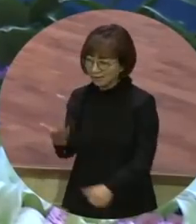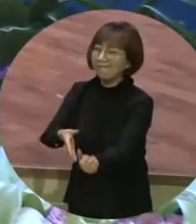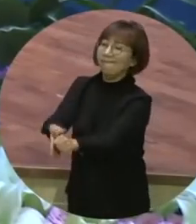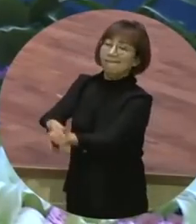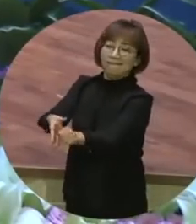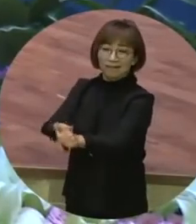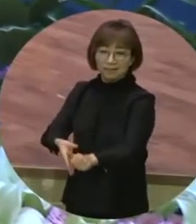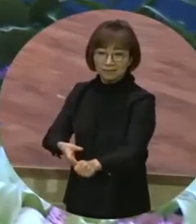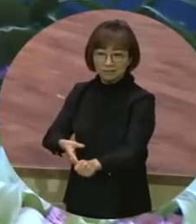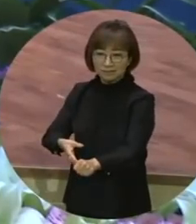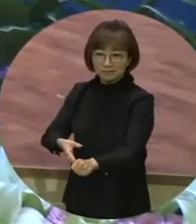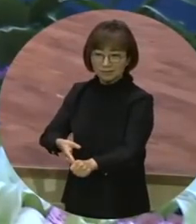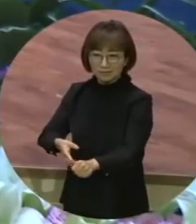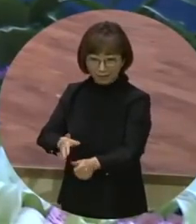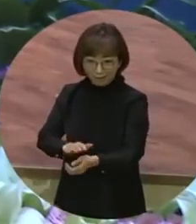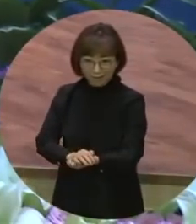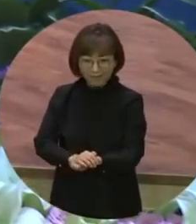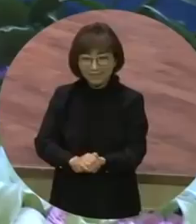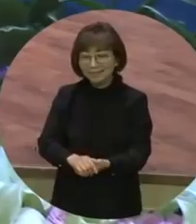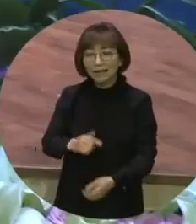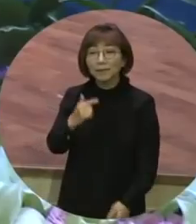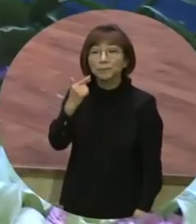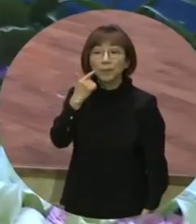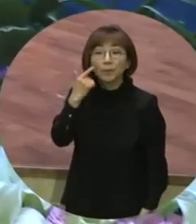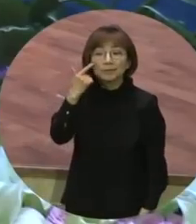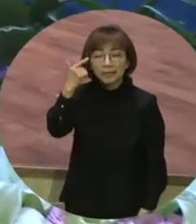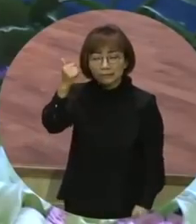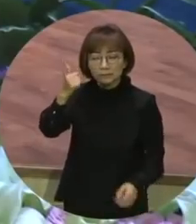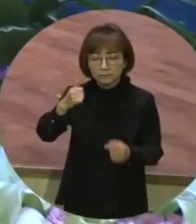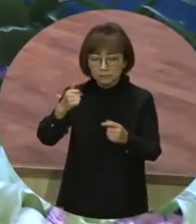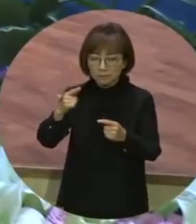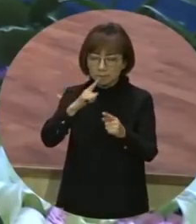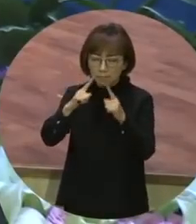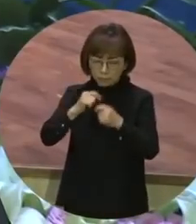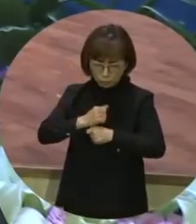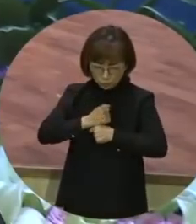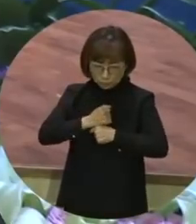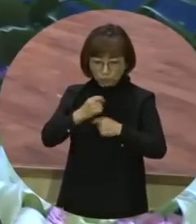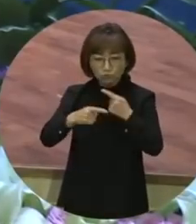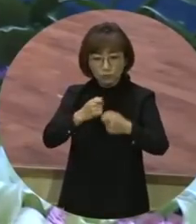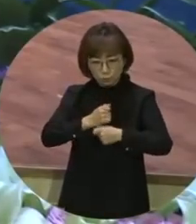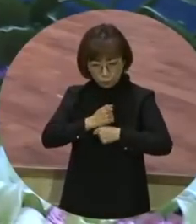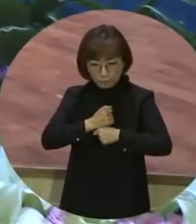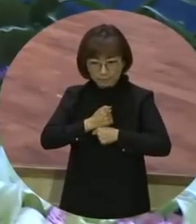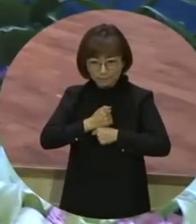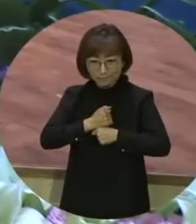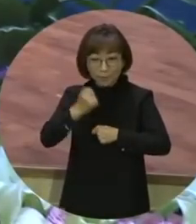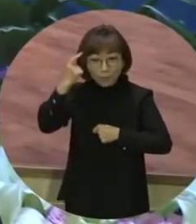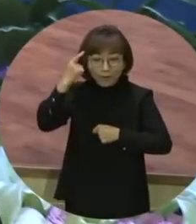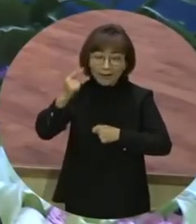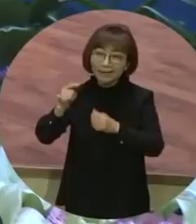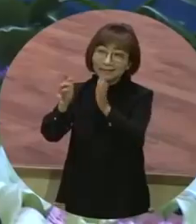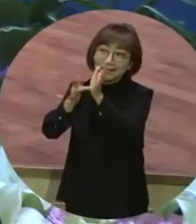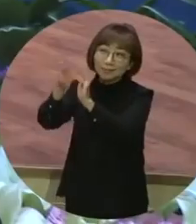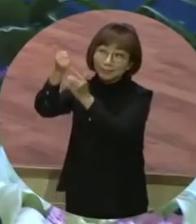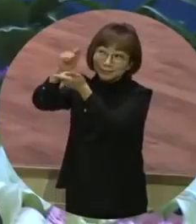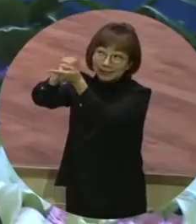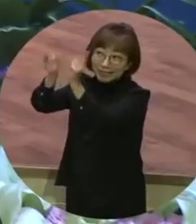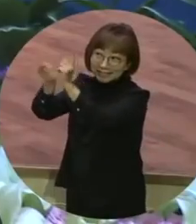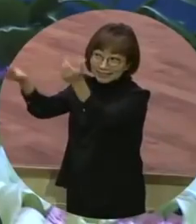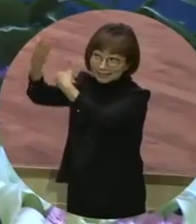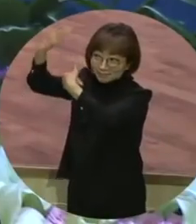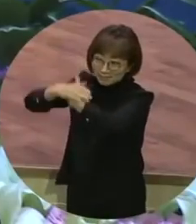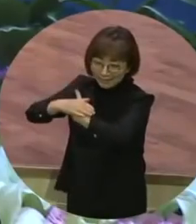흉봅니까? 주님 대신 사역하는 사람들이. 그러니까 간단해요. 여러분이 사역자의